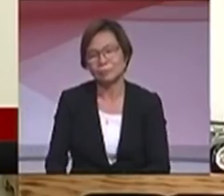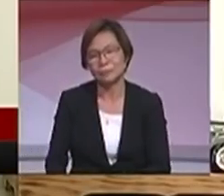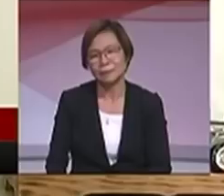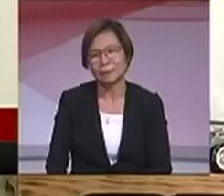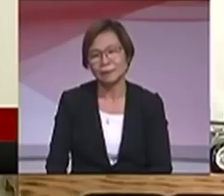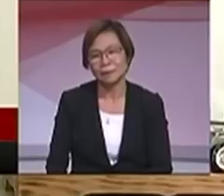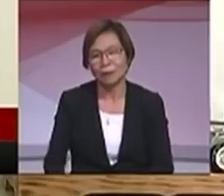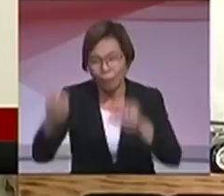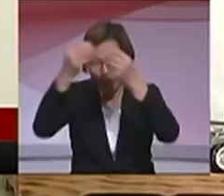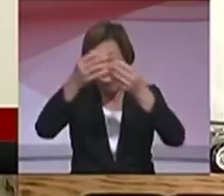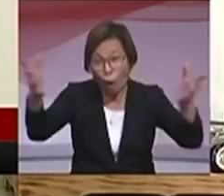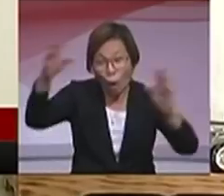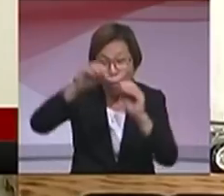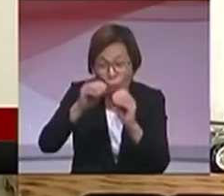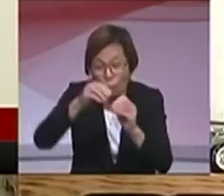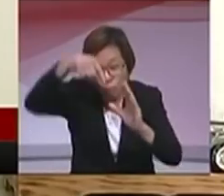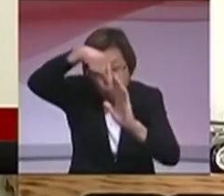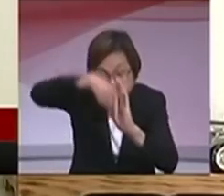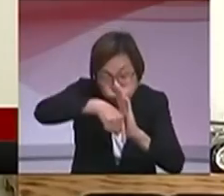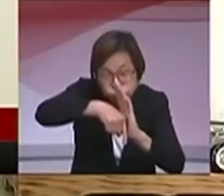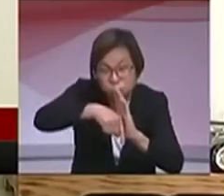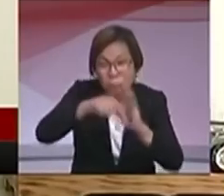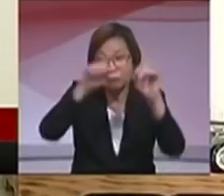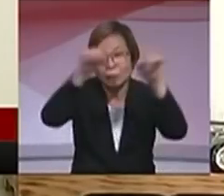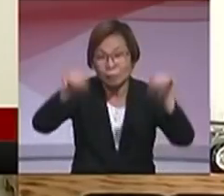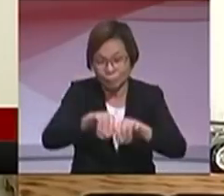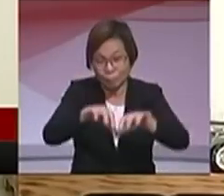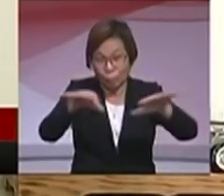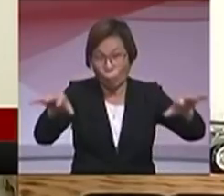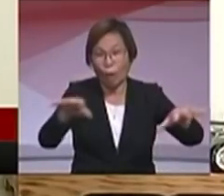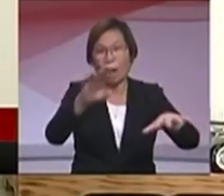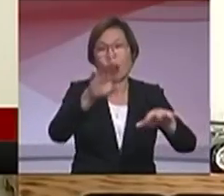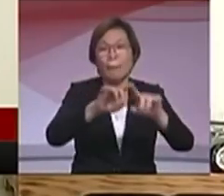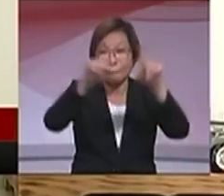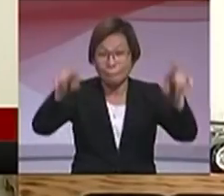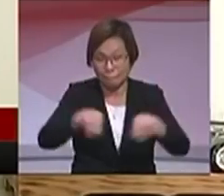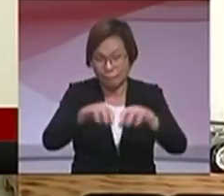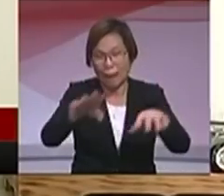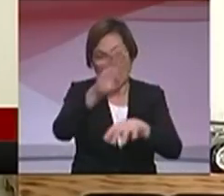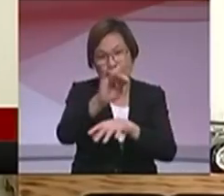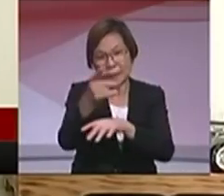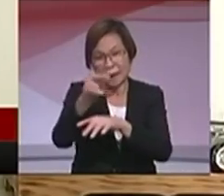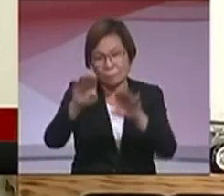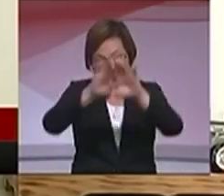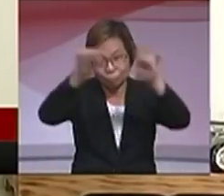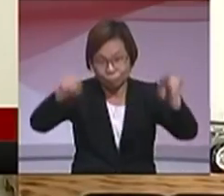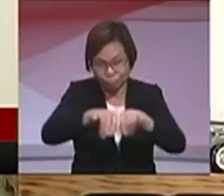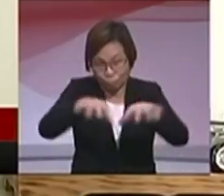Maklumat yang lebih detail boleh diperolehi dengan merujuk kepada laman sesawang MKN.